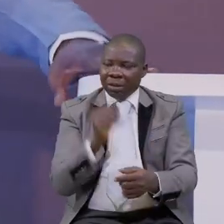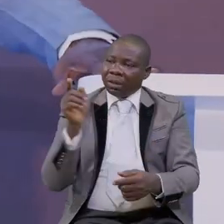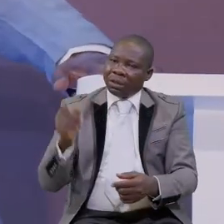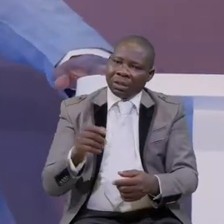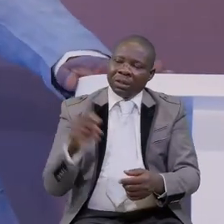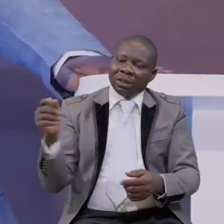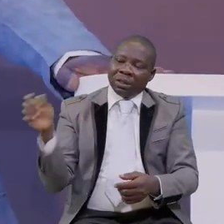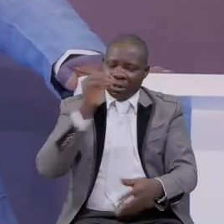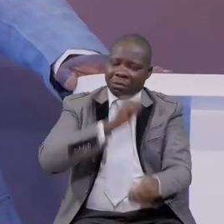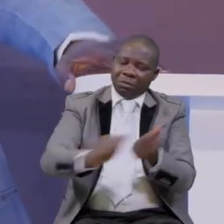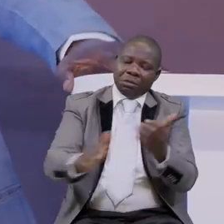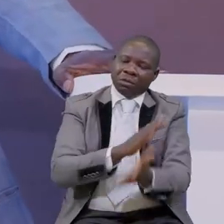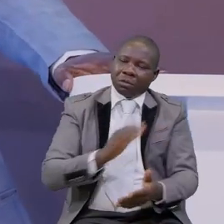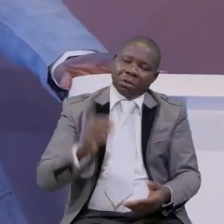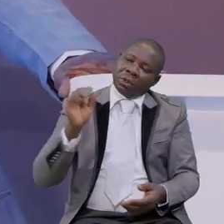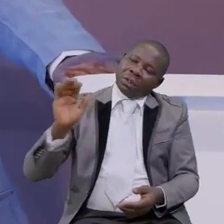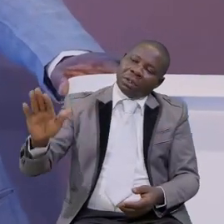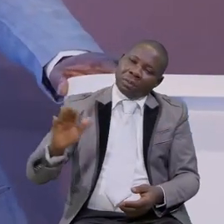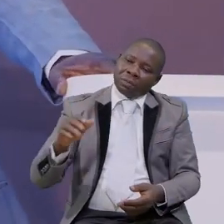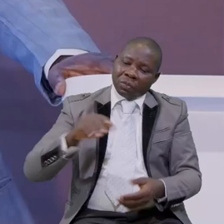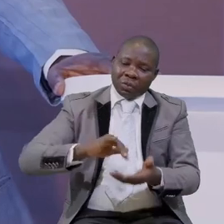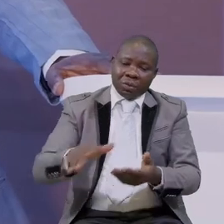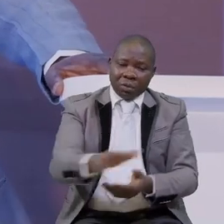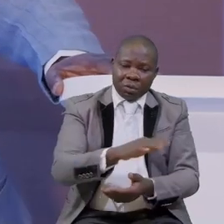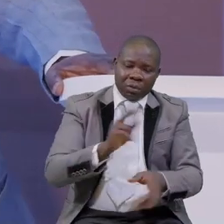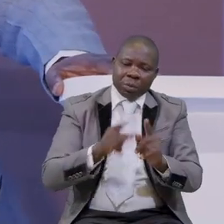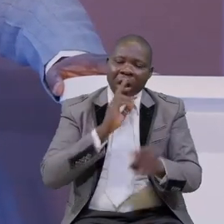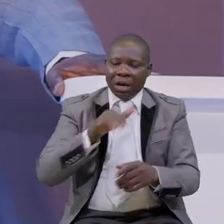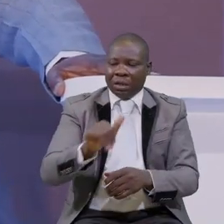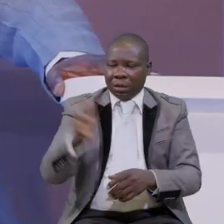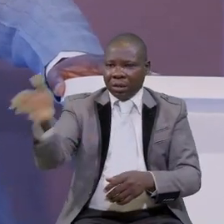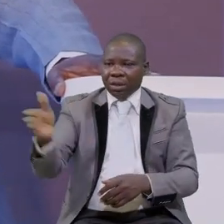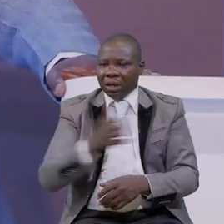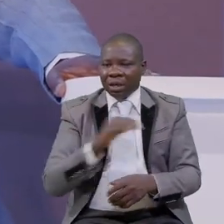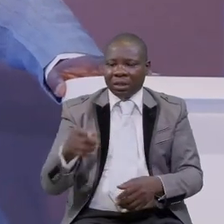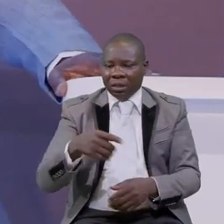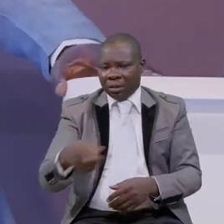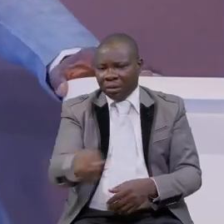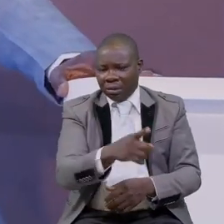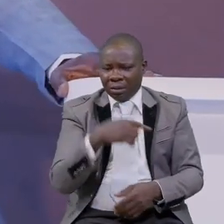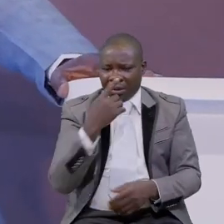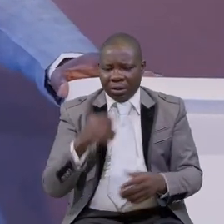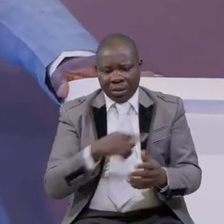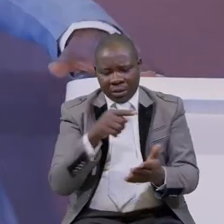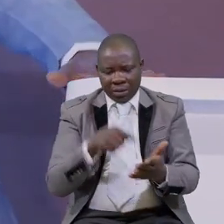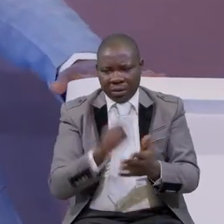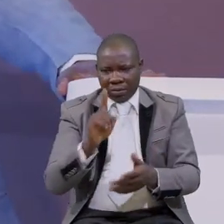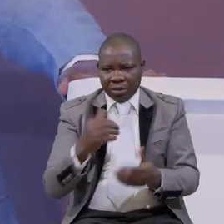Ils l'ont ruiné. Ces gens-là. Oh, et ils sont toujours là. Hein? Et ils disent, celui-là est